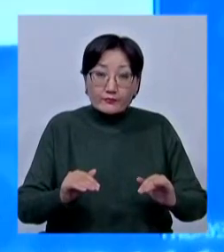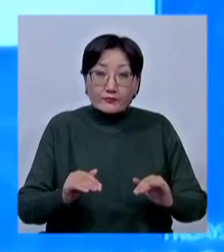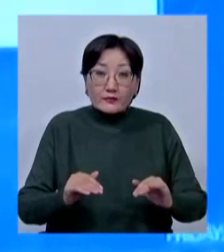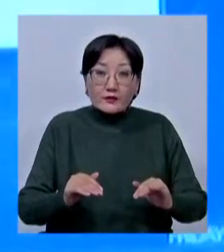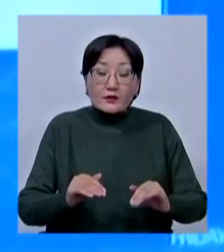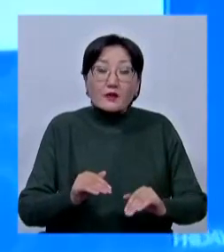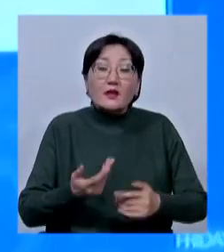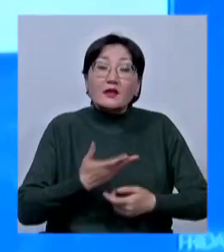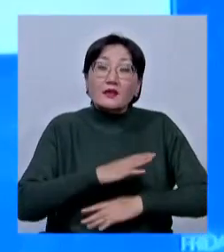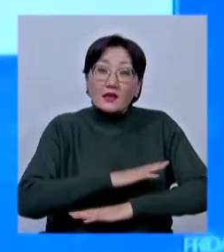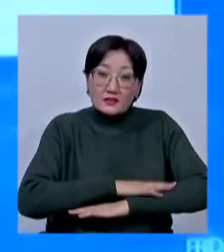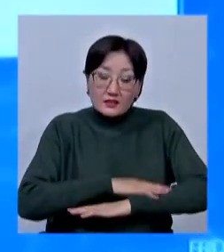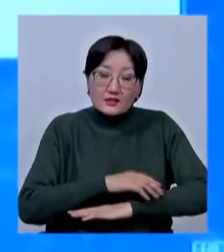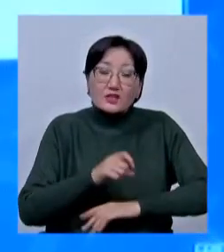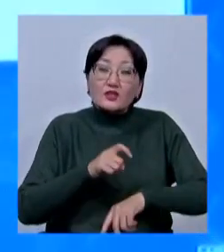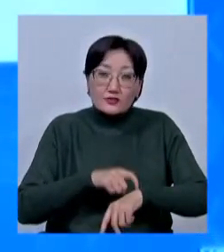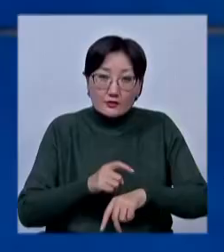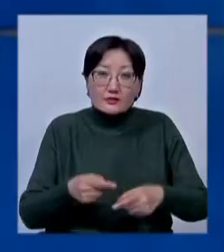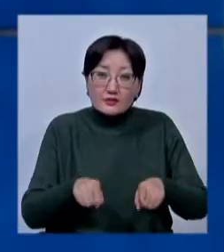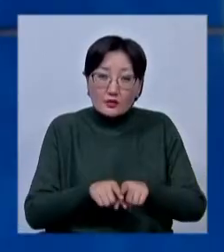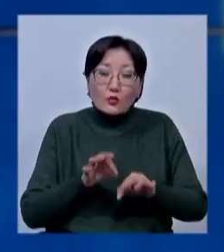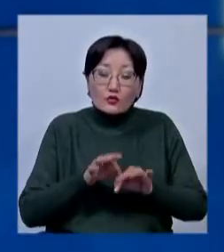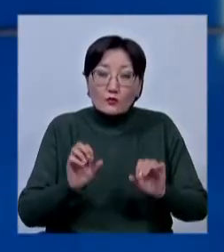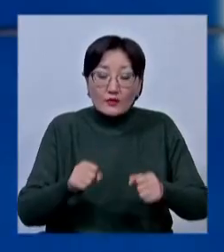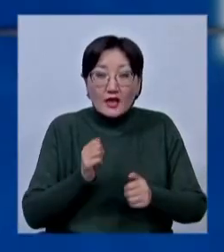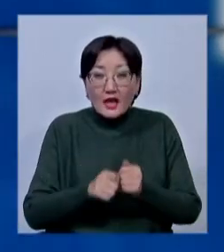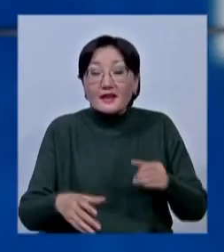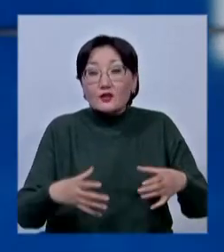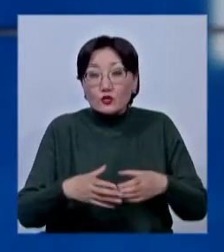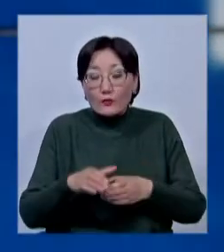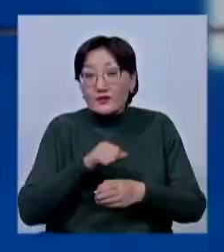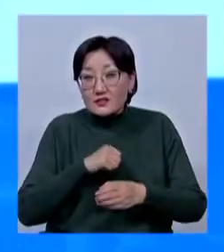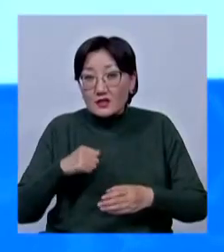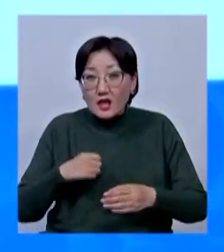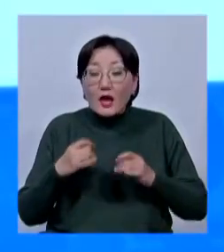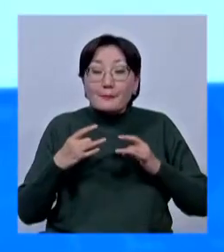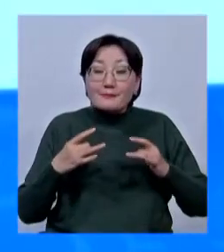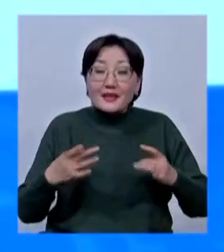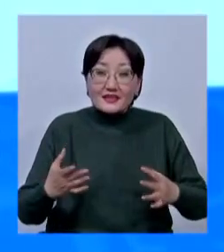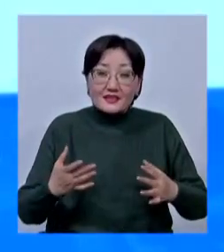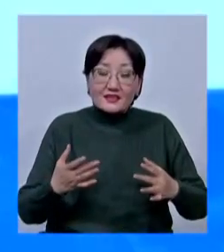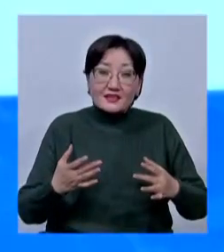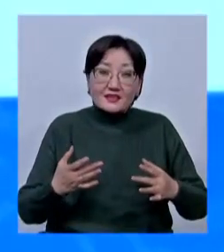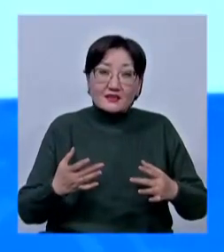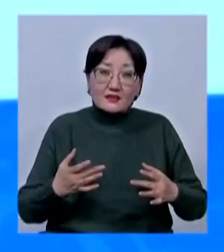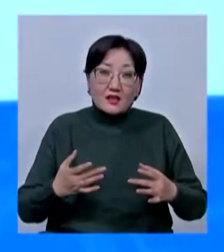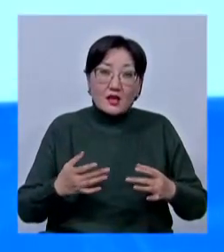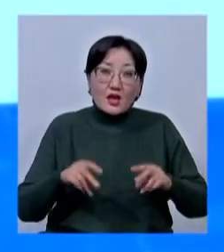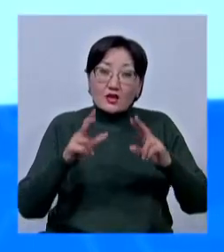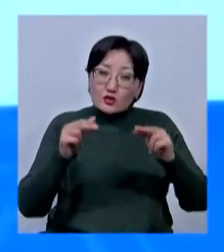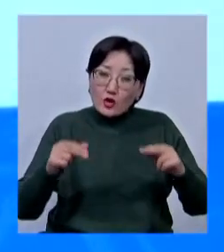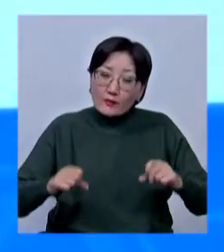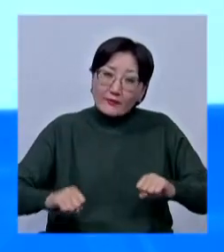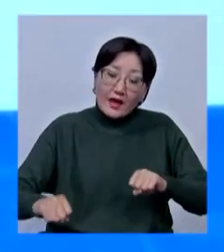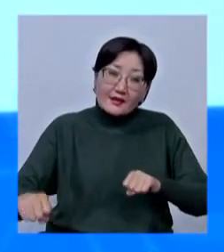сынып сағаты ретінде ойлаймын өткізеді деп. Яғни әр топ өзі? Жоқ, олар мереке енді ондай жаңағы шыршаны